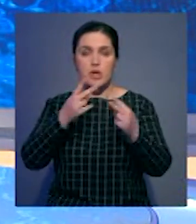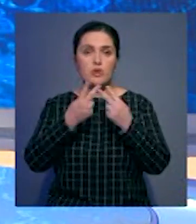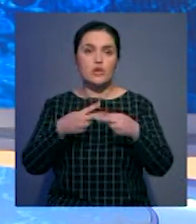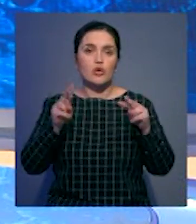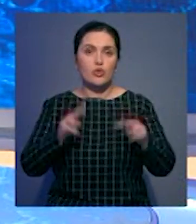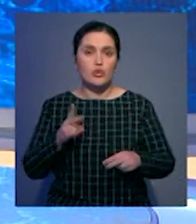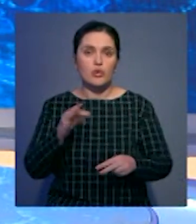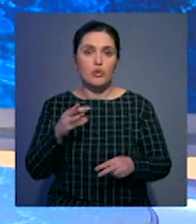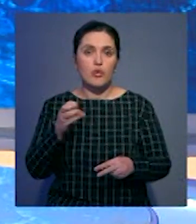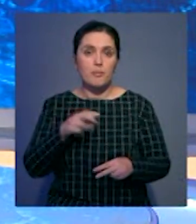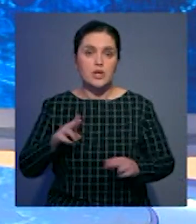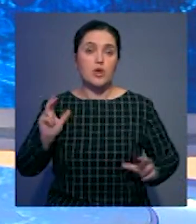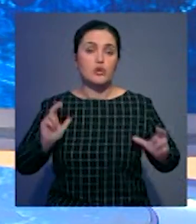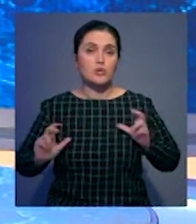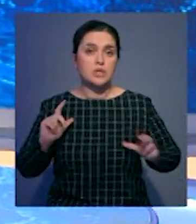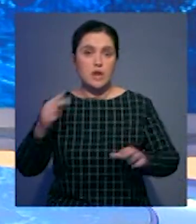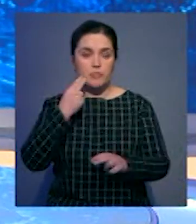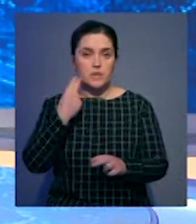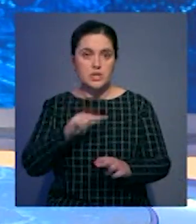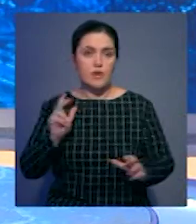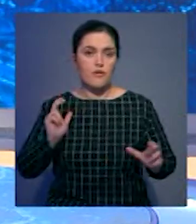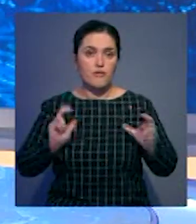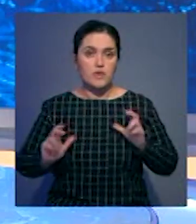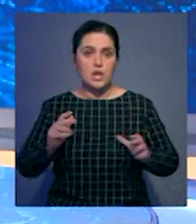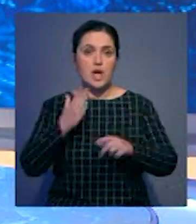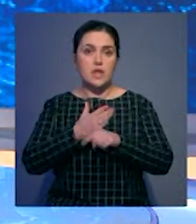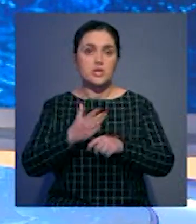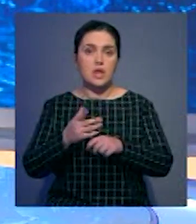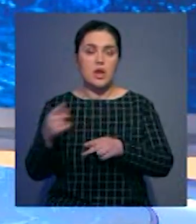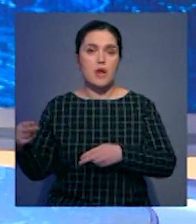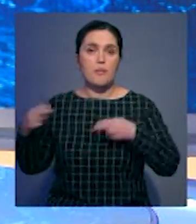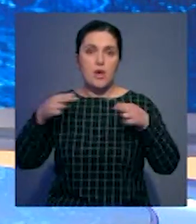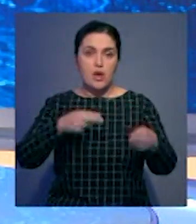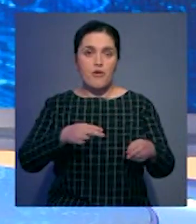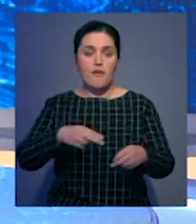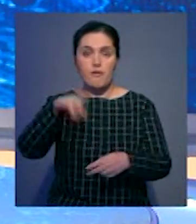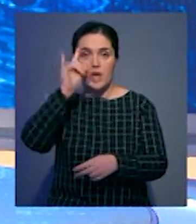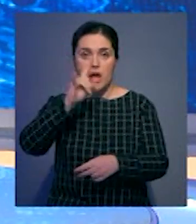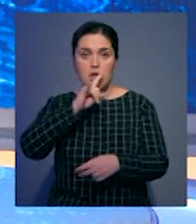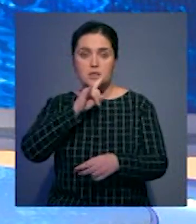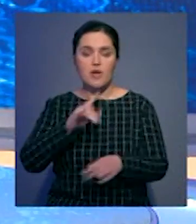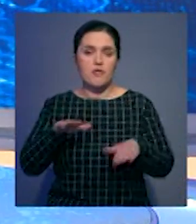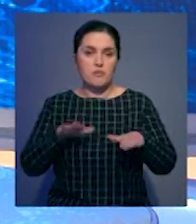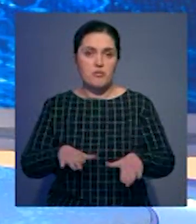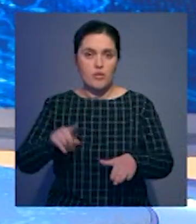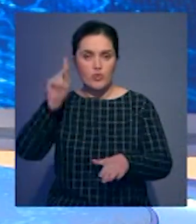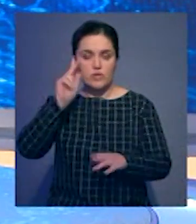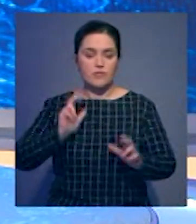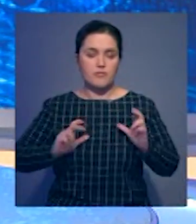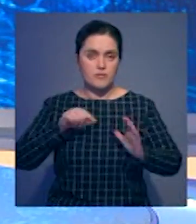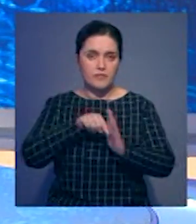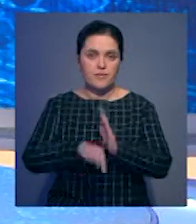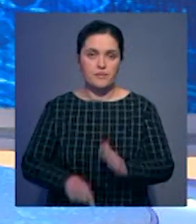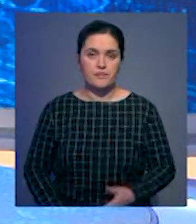открылся казахстанский клуб «Номад». Студенты этого престижного вуза совершают путешествия в нашу страну, не выходя из